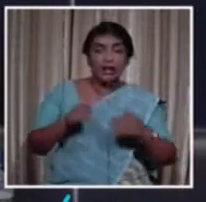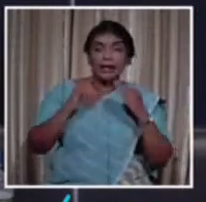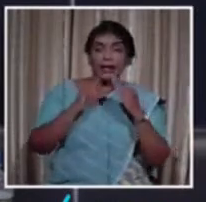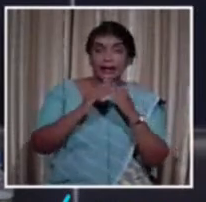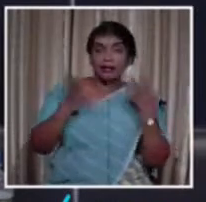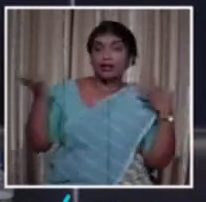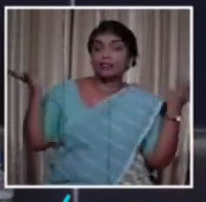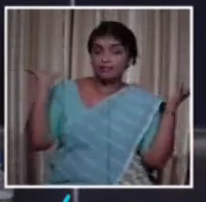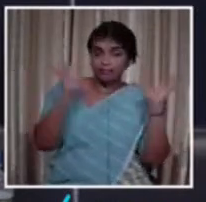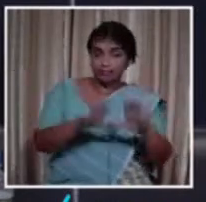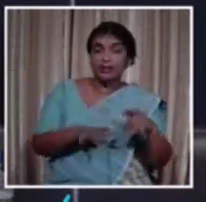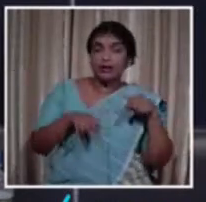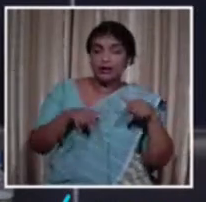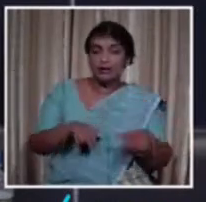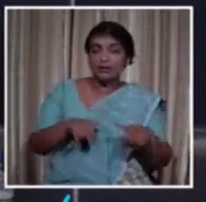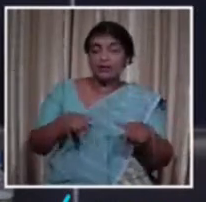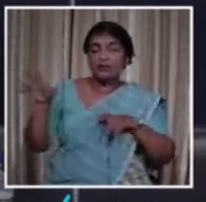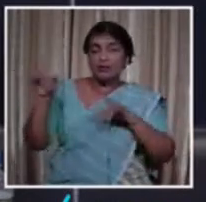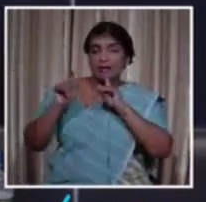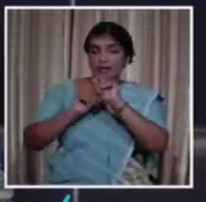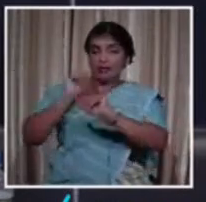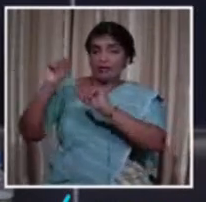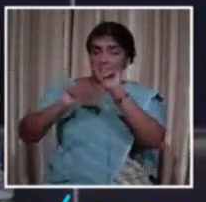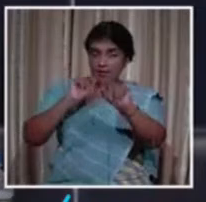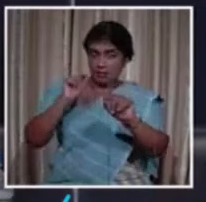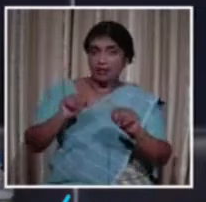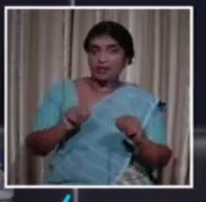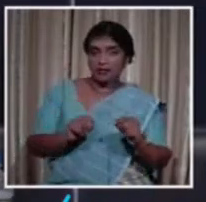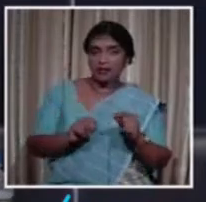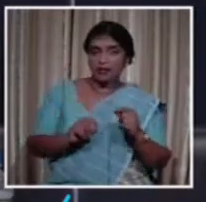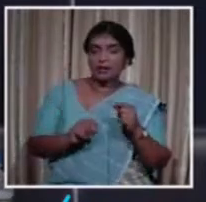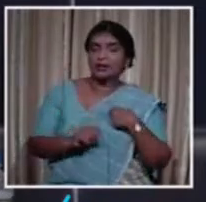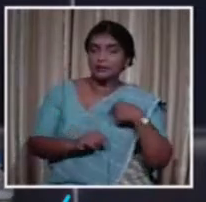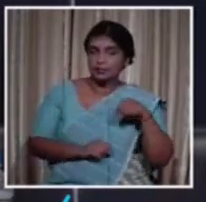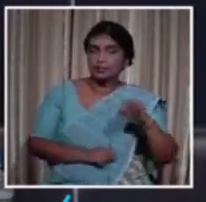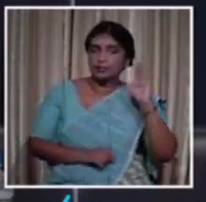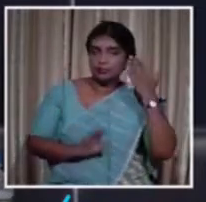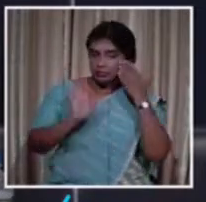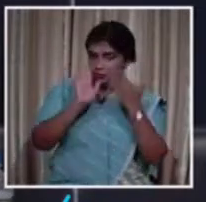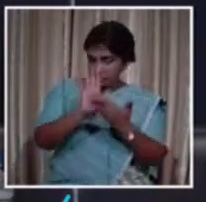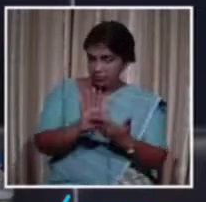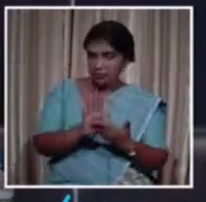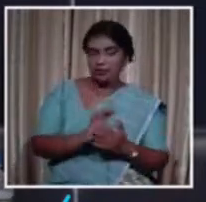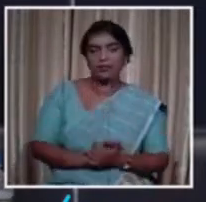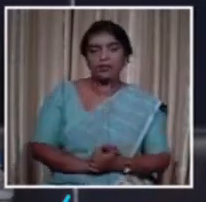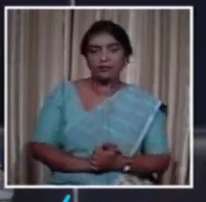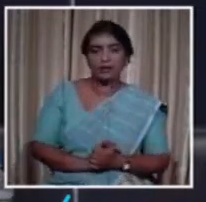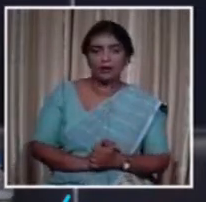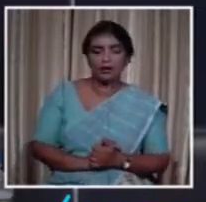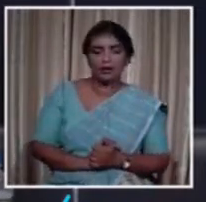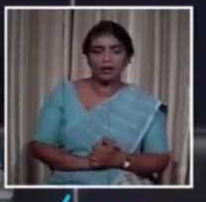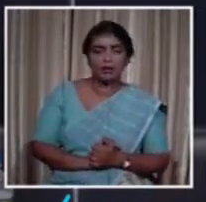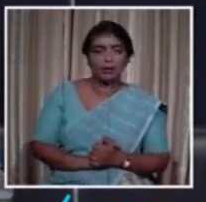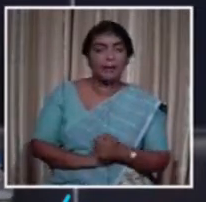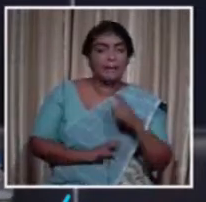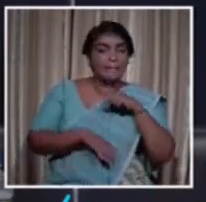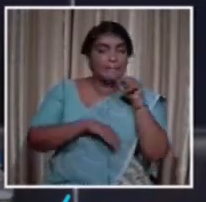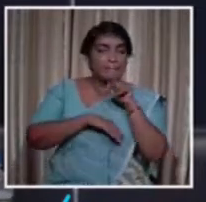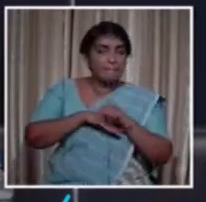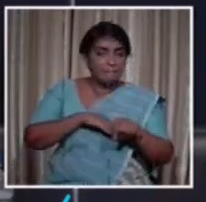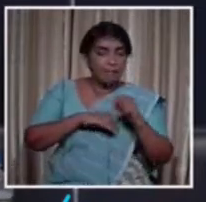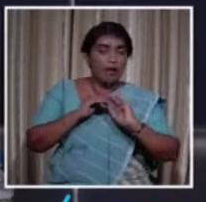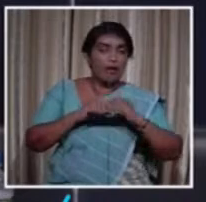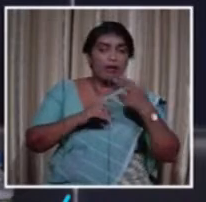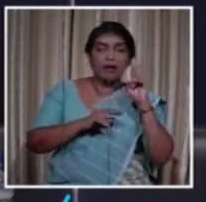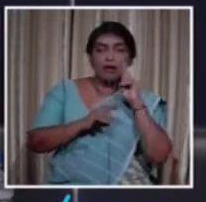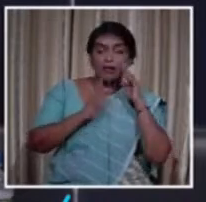වටලන්න කියලා අද වටේ යනවා මේවා මම ඒක විශේෂයෙන්ම පෙන්වන්නම් group of us are planning protesting outside